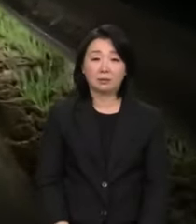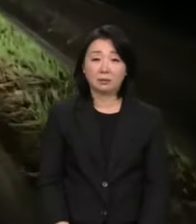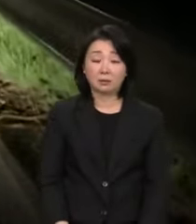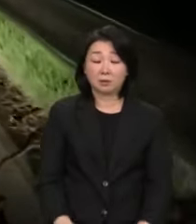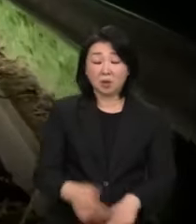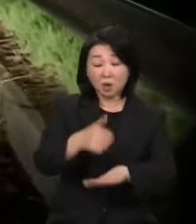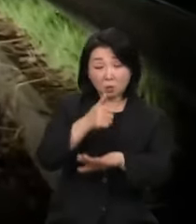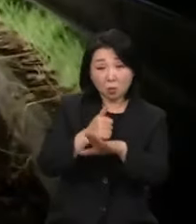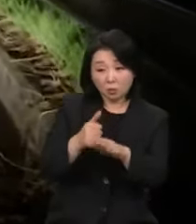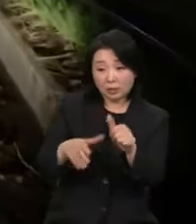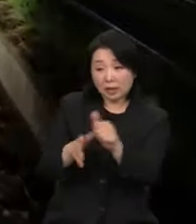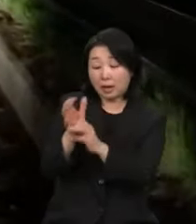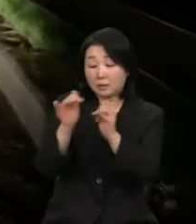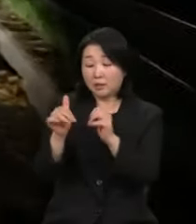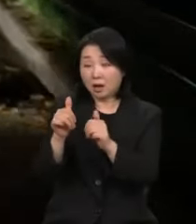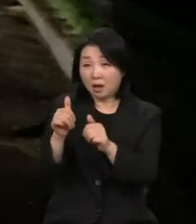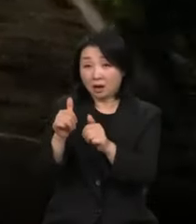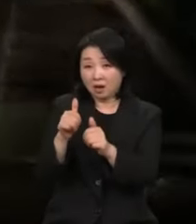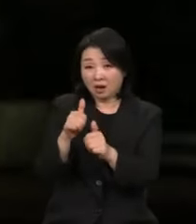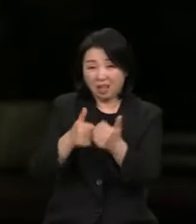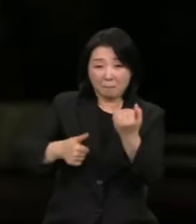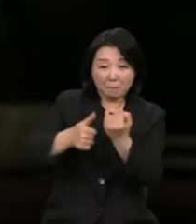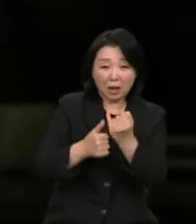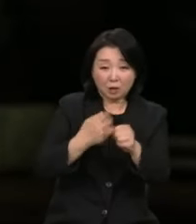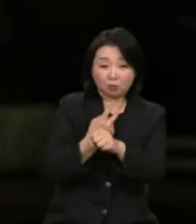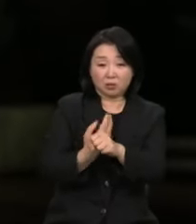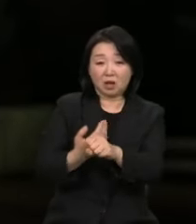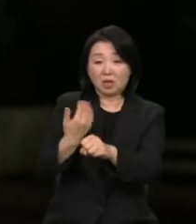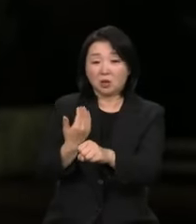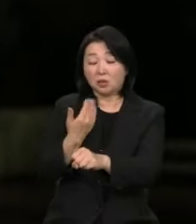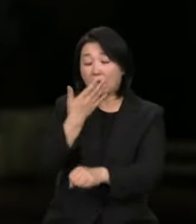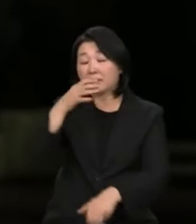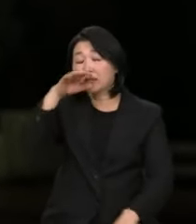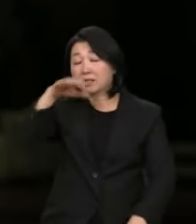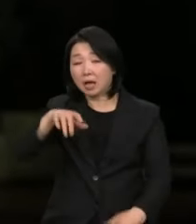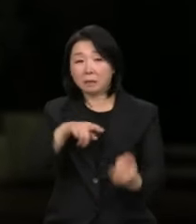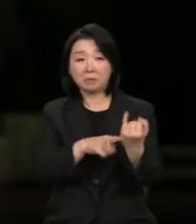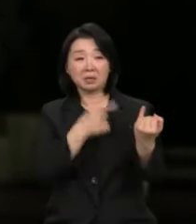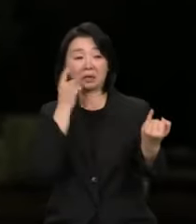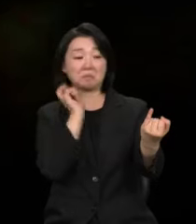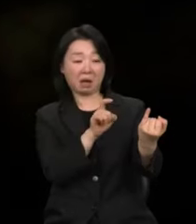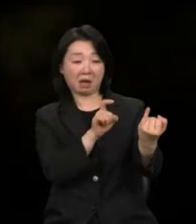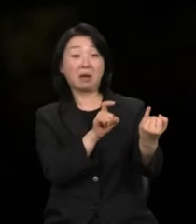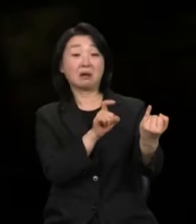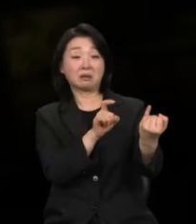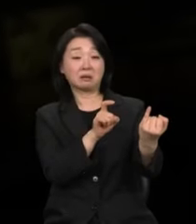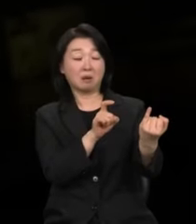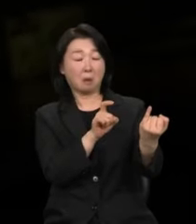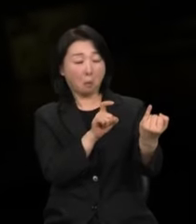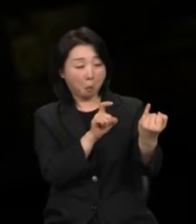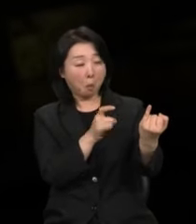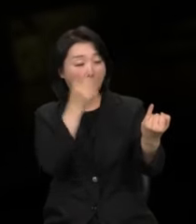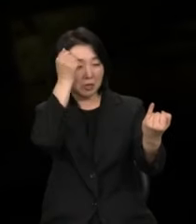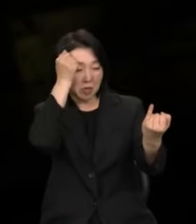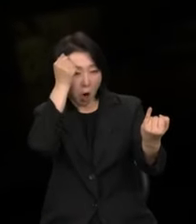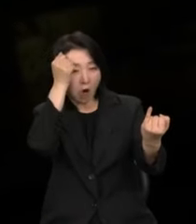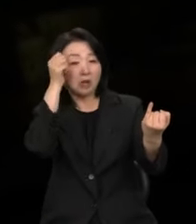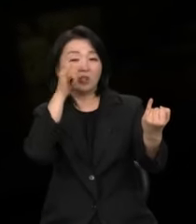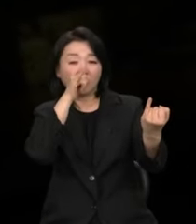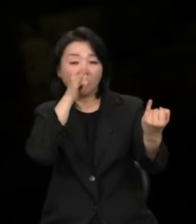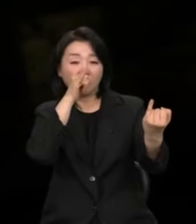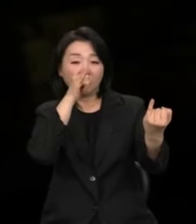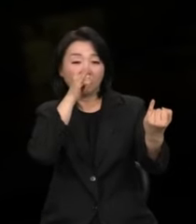결과 가해자는 범행 2시간 전쯤 무인텔 근처 식당에서 피해자를 목격한 뒤 인상착의를 기억하고 있었던